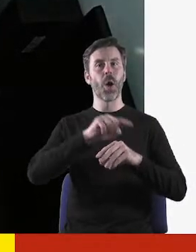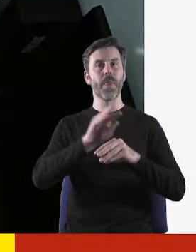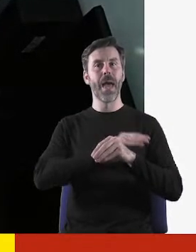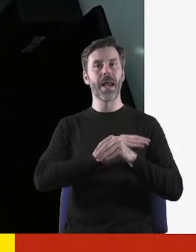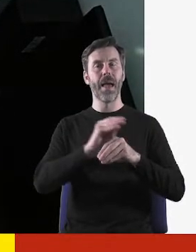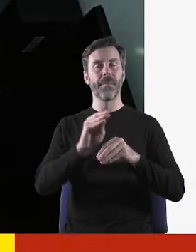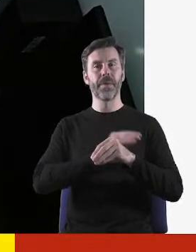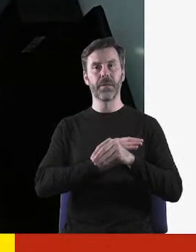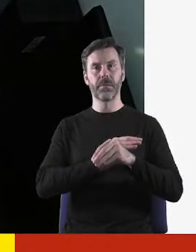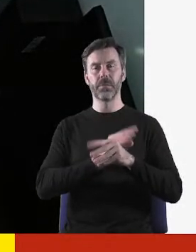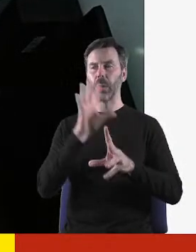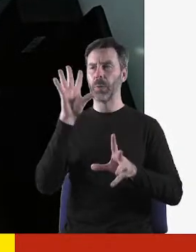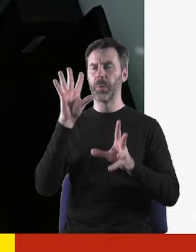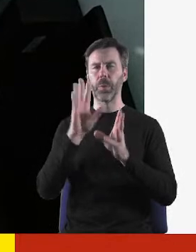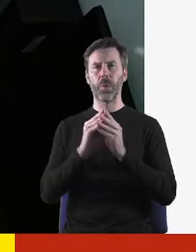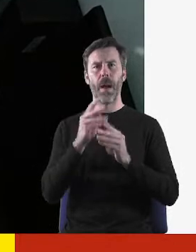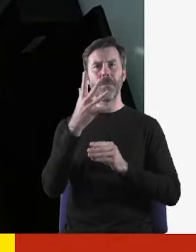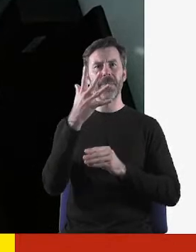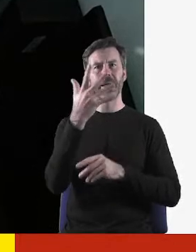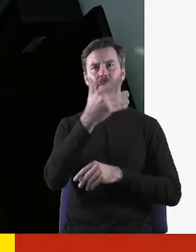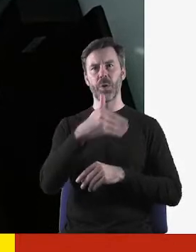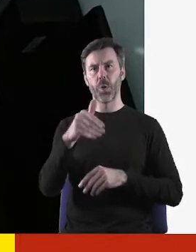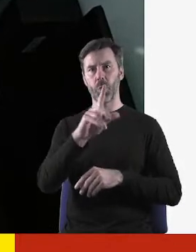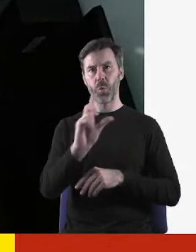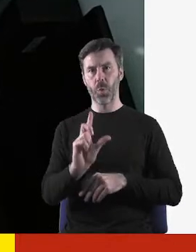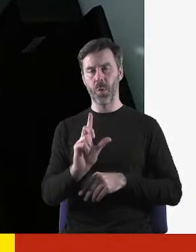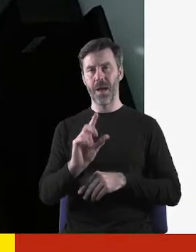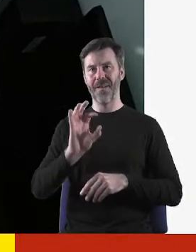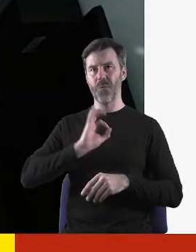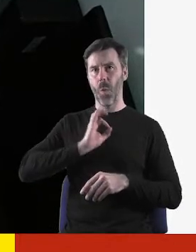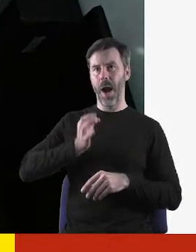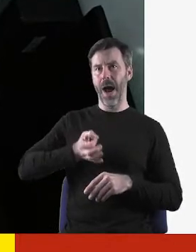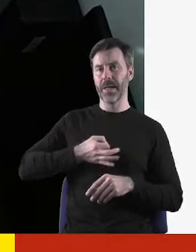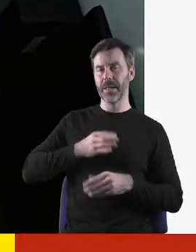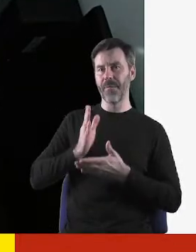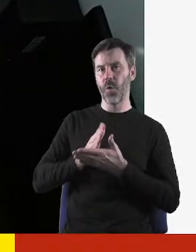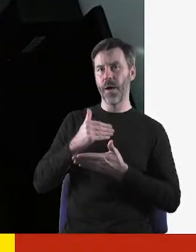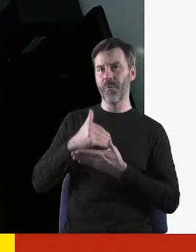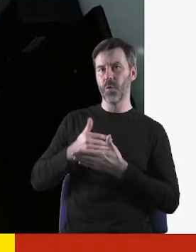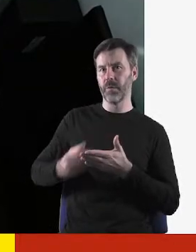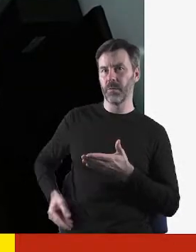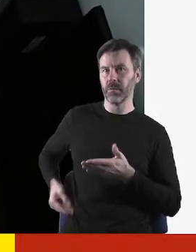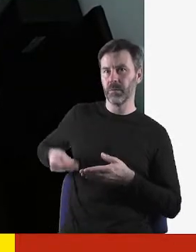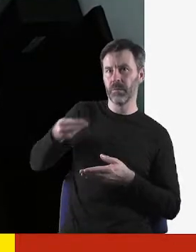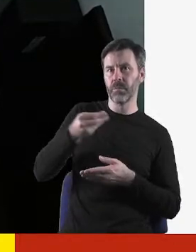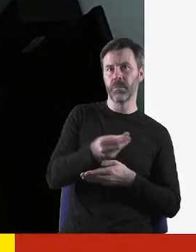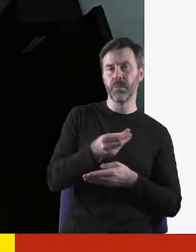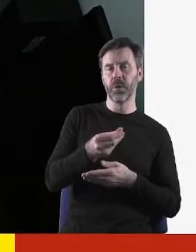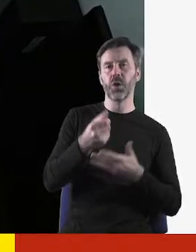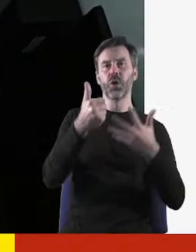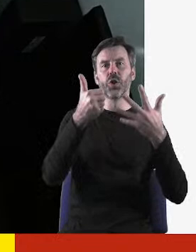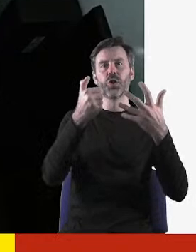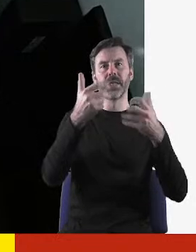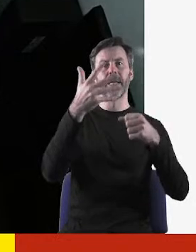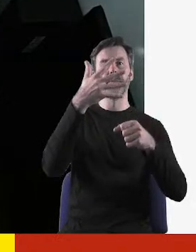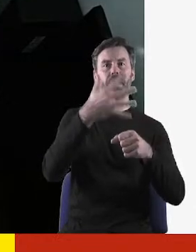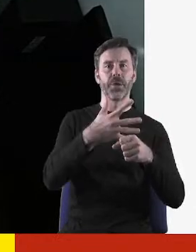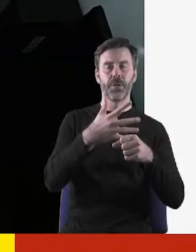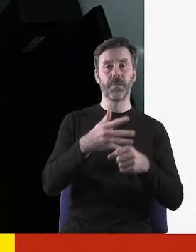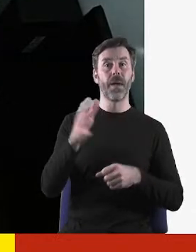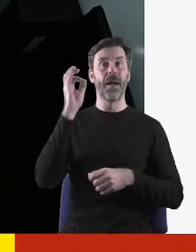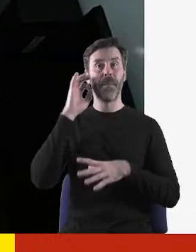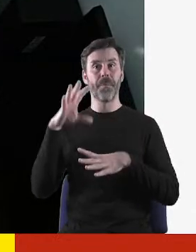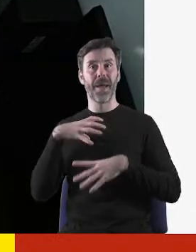została określona na 5 milionów złotych, a wkład własny województwa na 650. Pani dyrektor